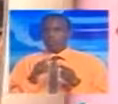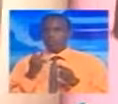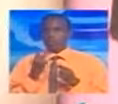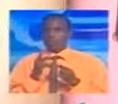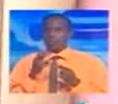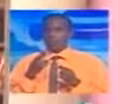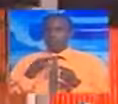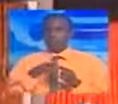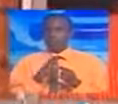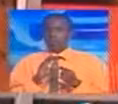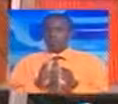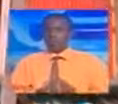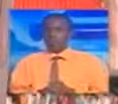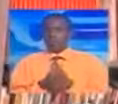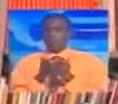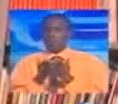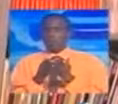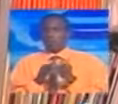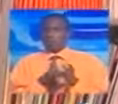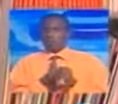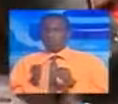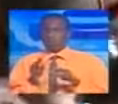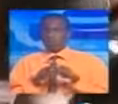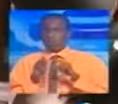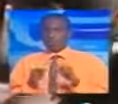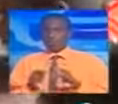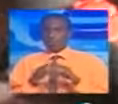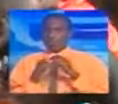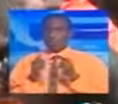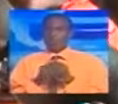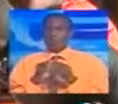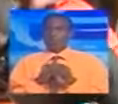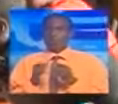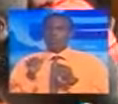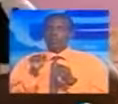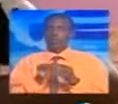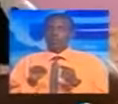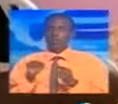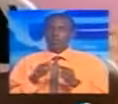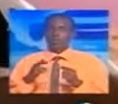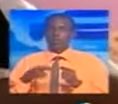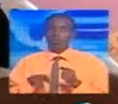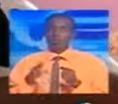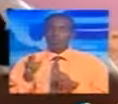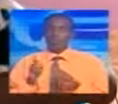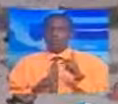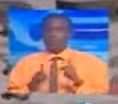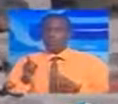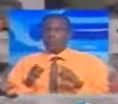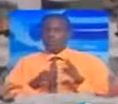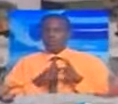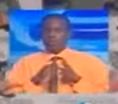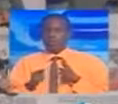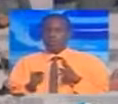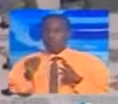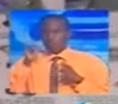cette fois, une bibliothèque donc a été installée. C'est ainsi que samedi dernier, elle a organisé une cérémonie d'inauguration